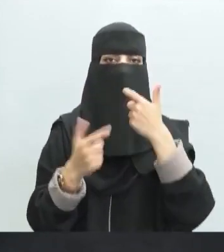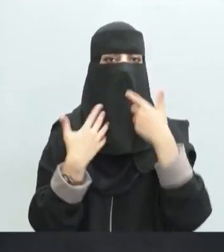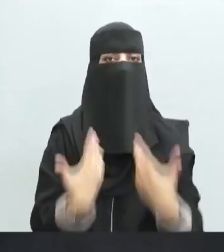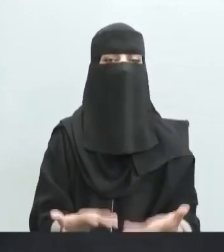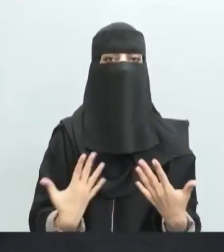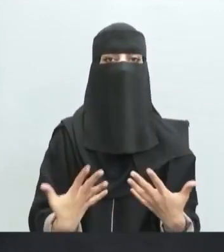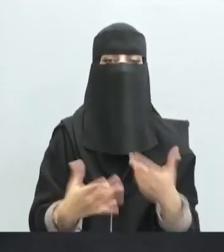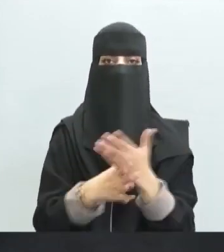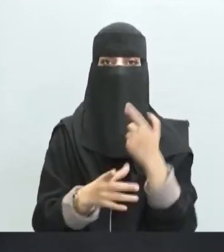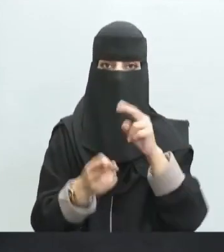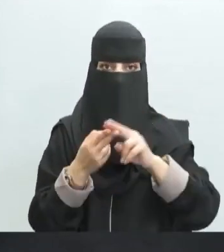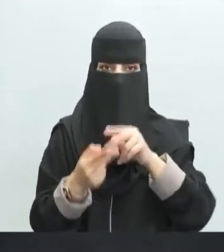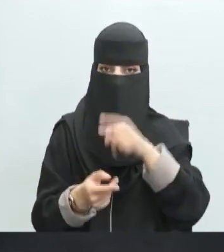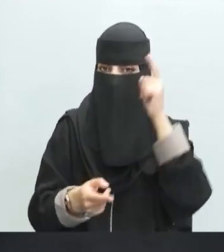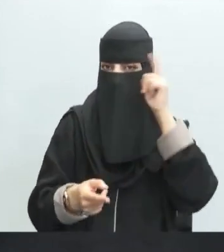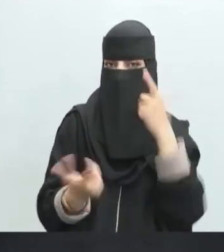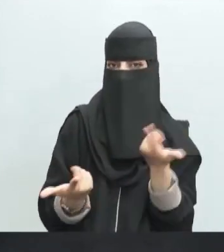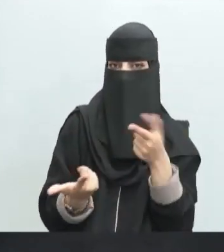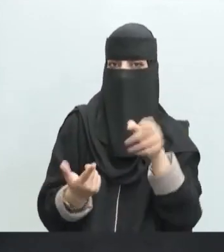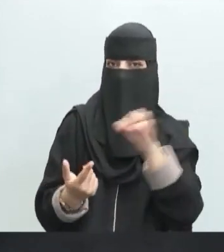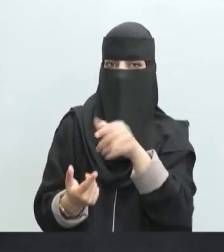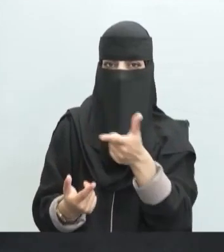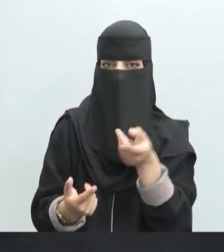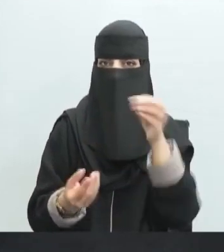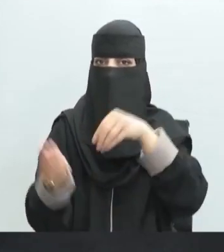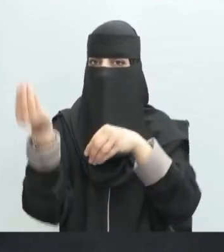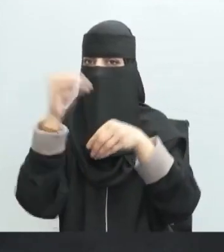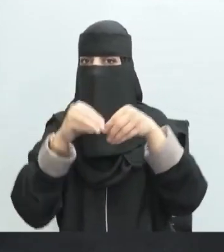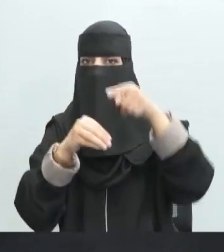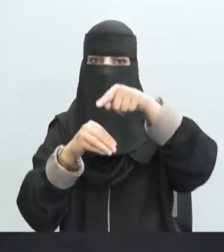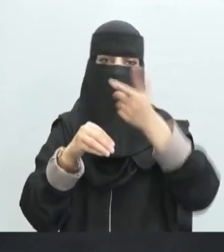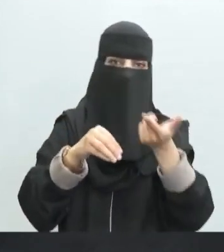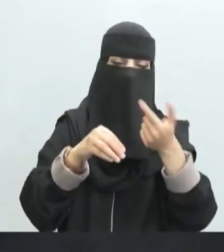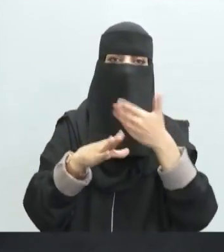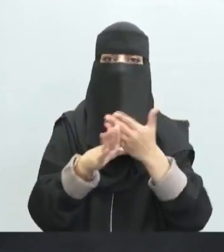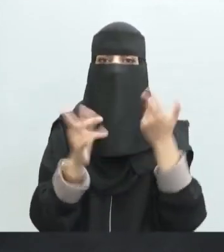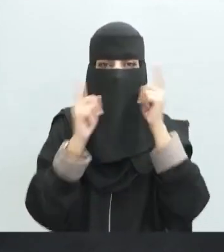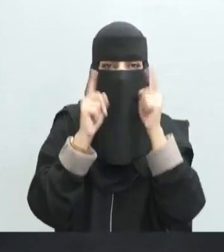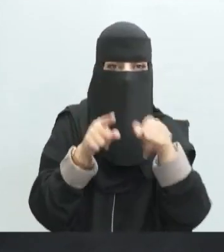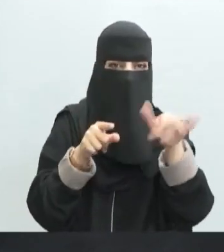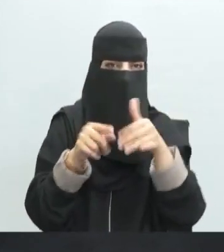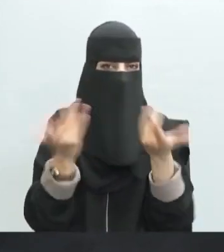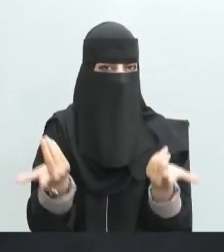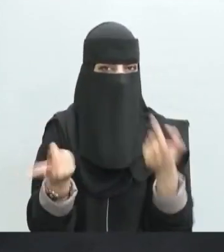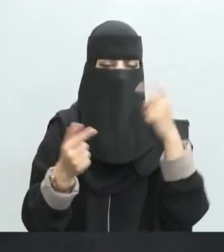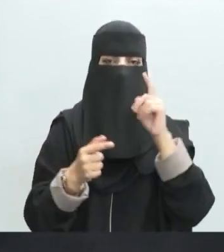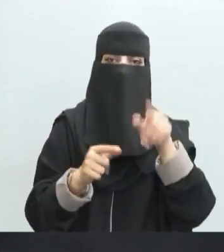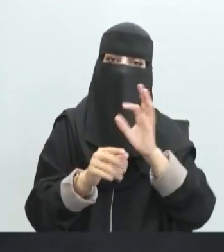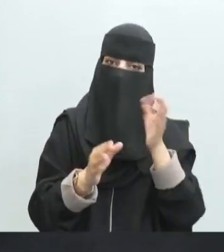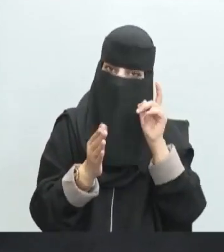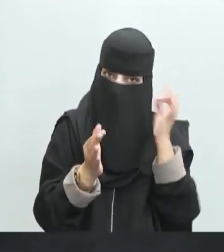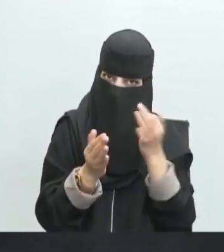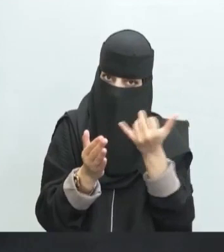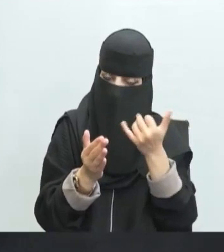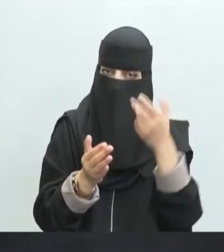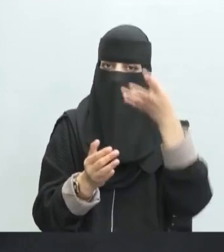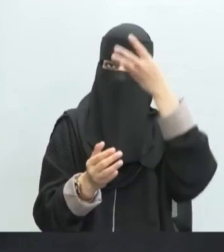لانه بكره بجي بحل سؤال تقول لي يا استاذ كيف جت هذه على هذه كيف صارت هذه من وين جت لا كلها جت من ه